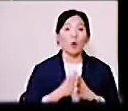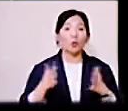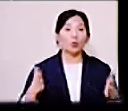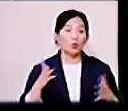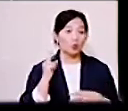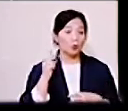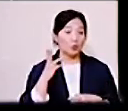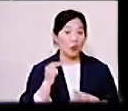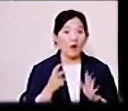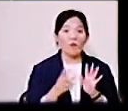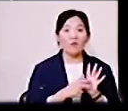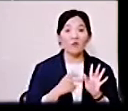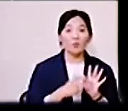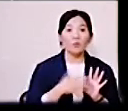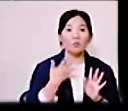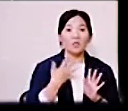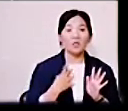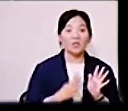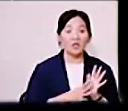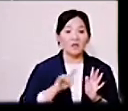число